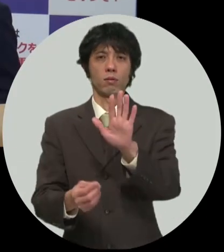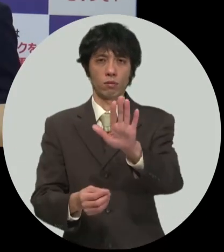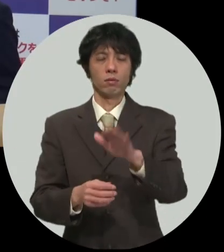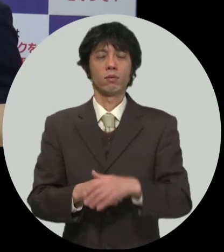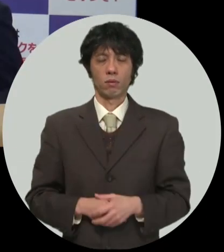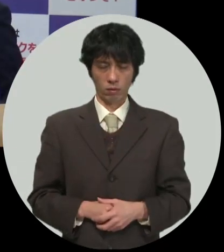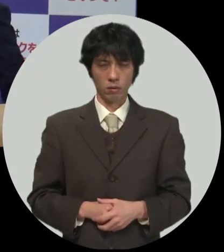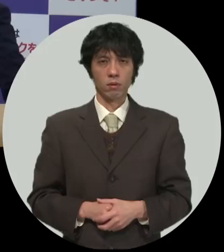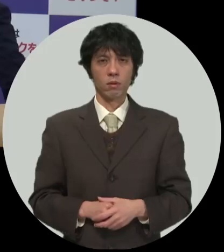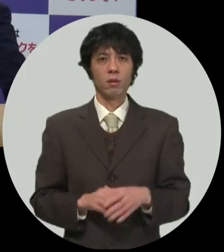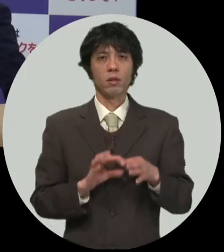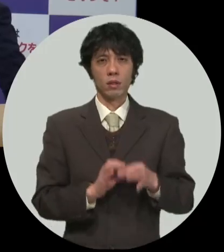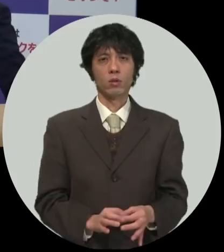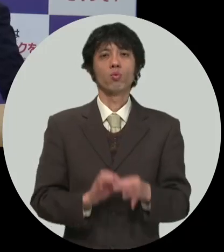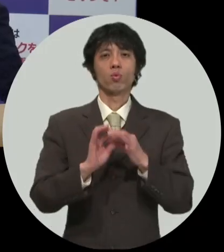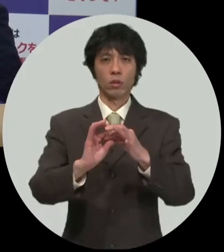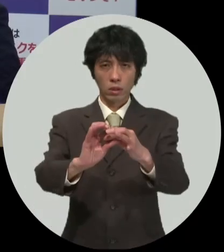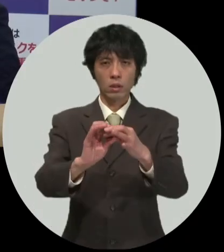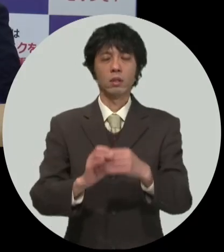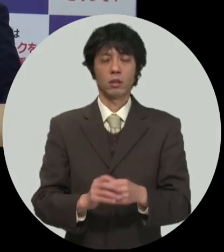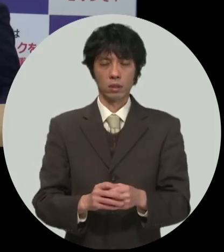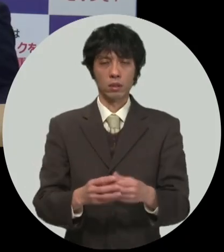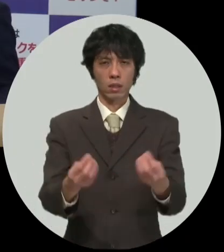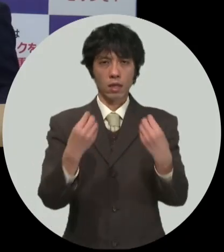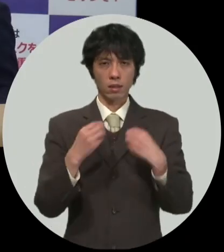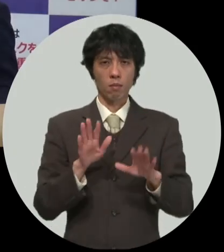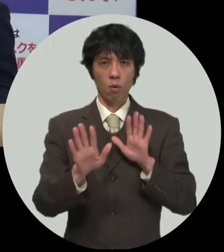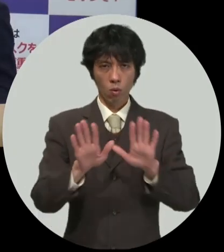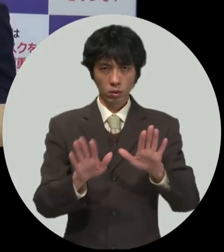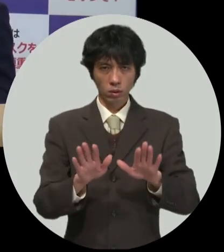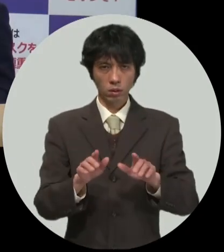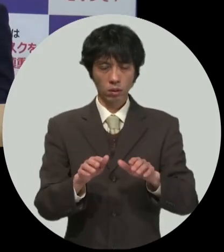き感染防止対策の徹底を